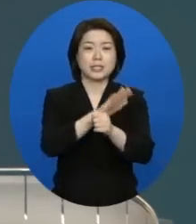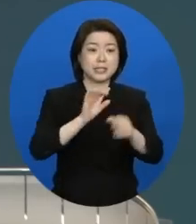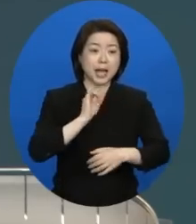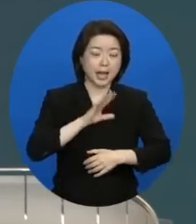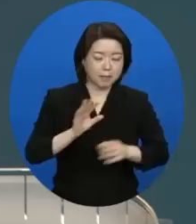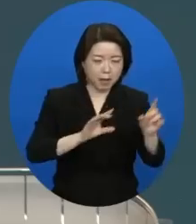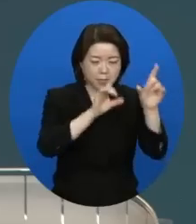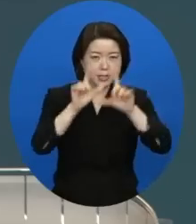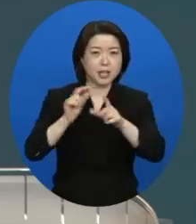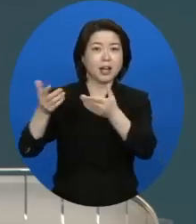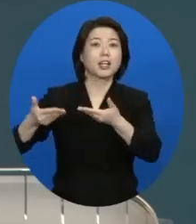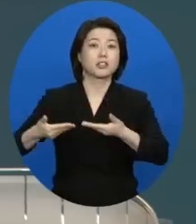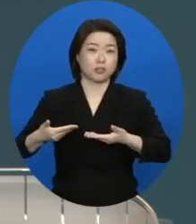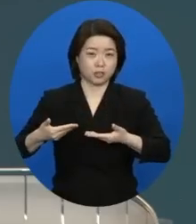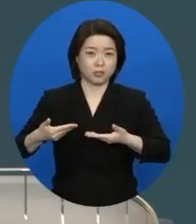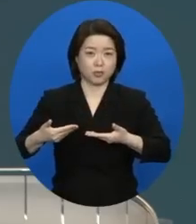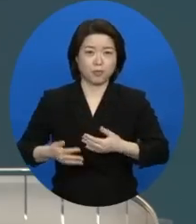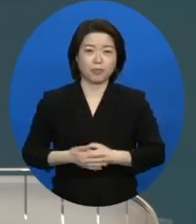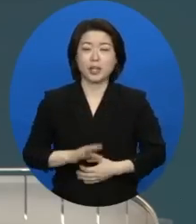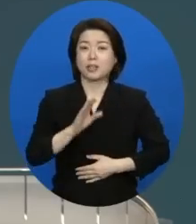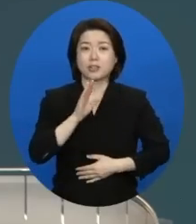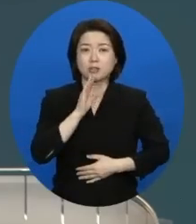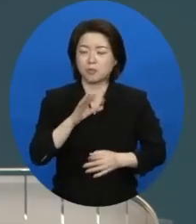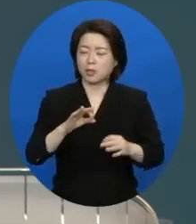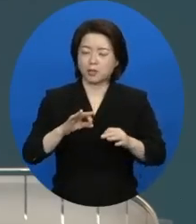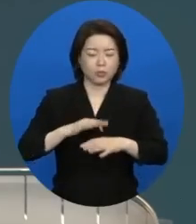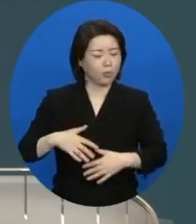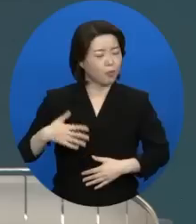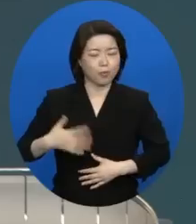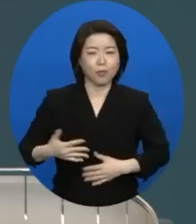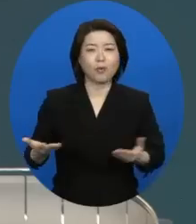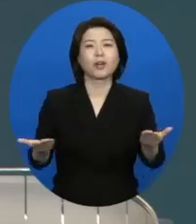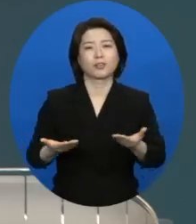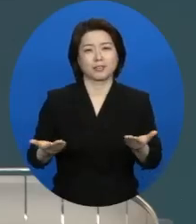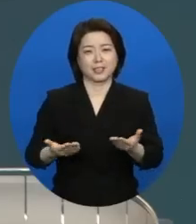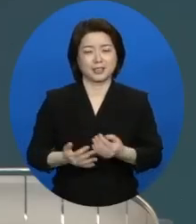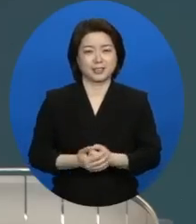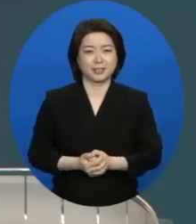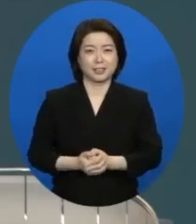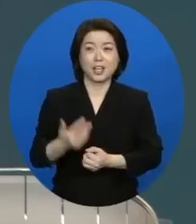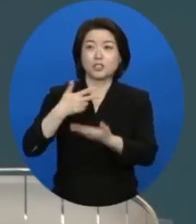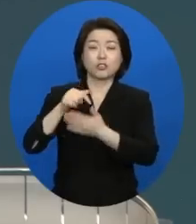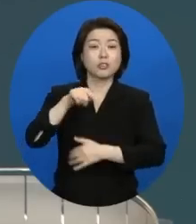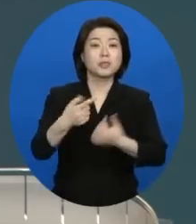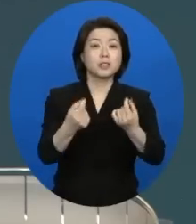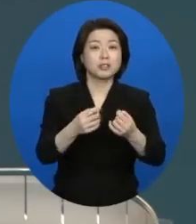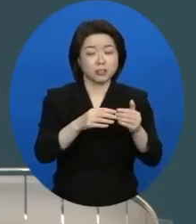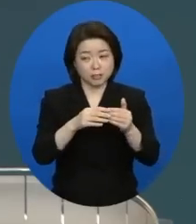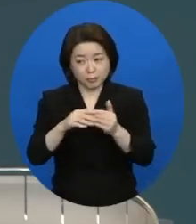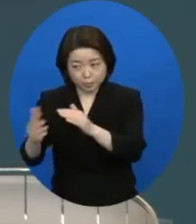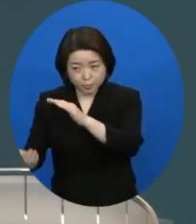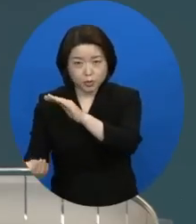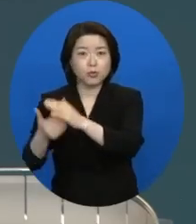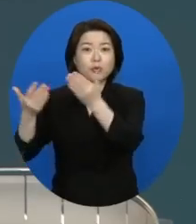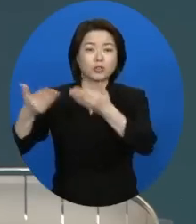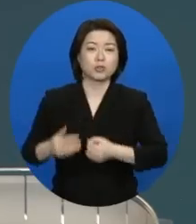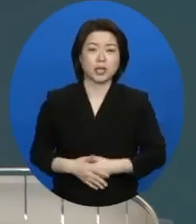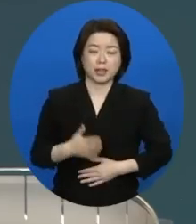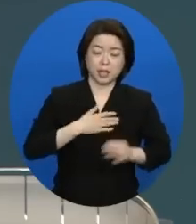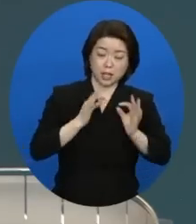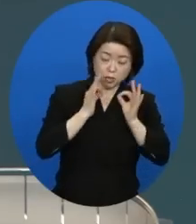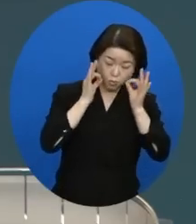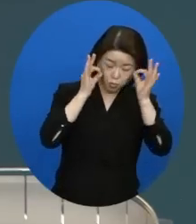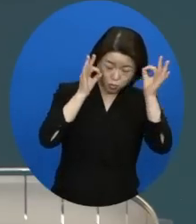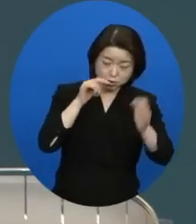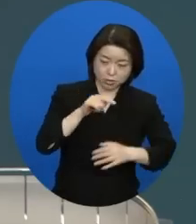하며 살게 하시고, 정말 놀라운 일이에요. 주님이 그렇게 하신 거예요. 제가 노력해서